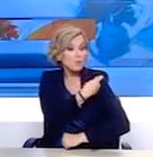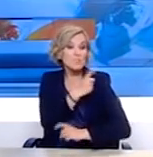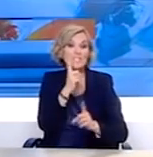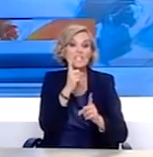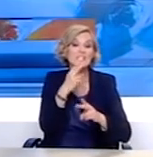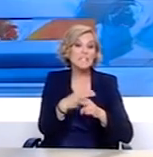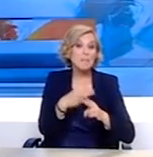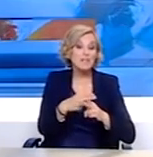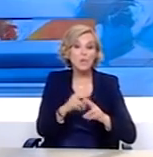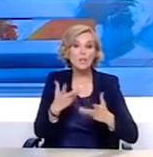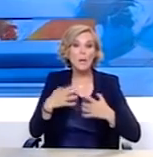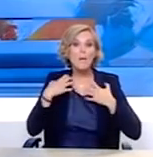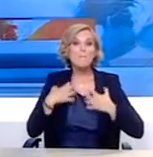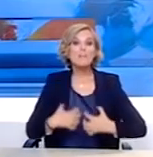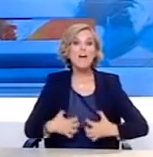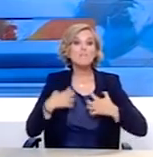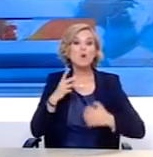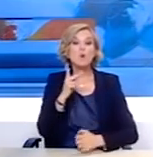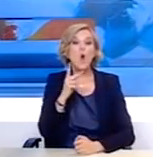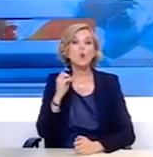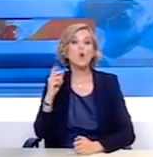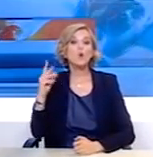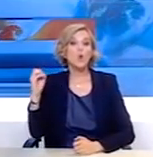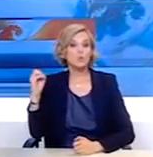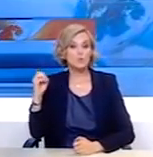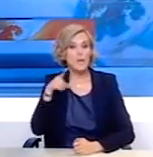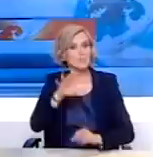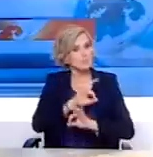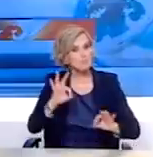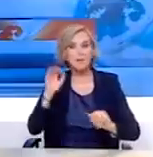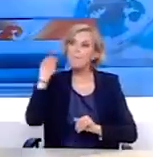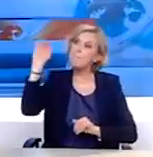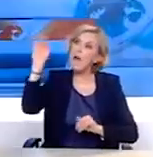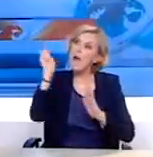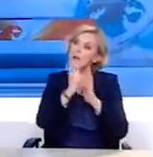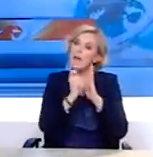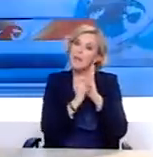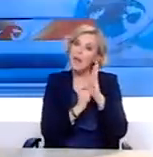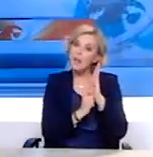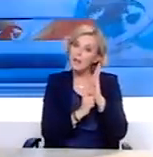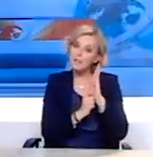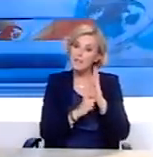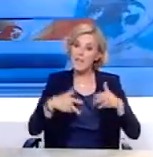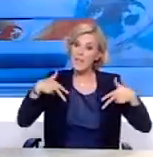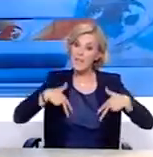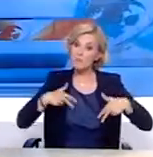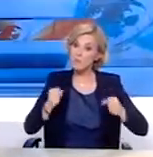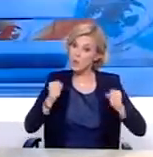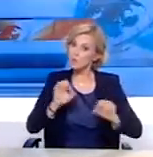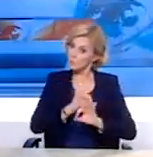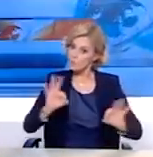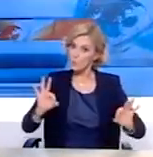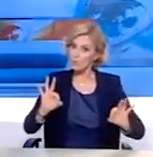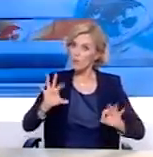τον πνευμονιόκοκο. Καθώς ο σχεδιασμός για τις παραγγελίες εμβολίων γίνεται αυτή την εποχή, μπορεί το Υπουργείο Υγείας να εξασφαλίσει